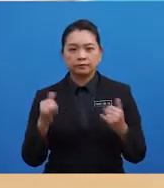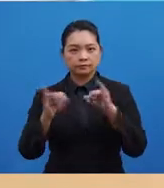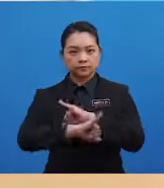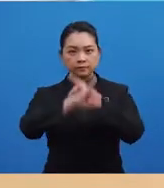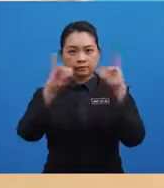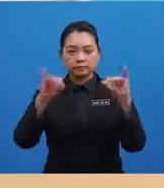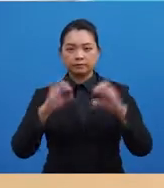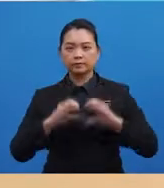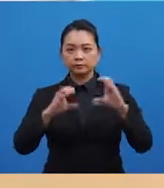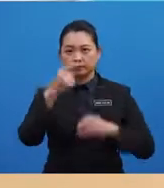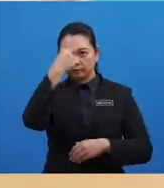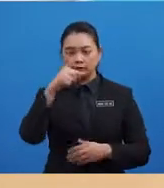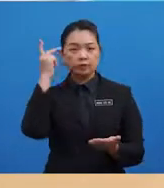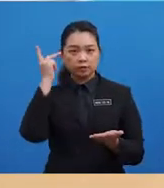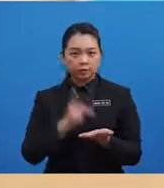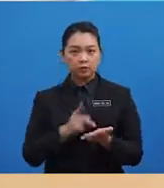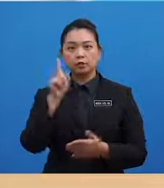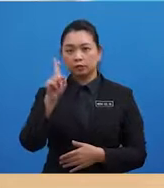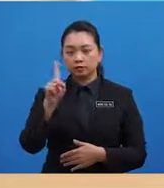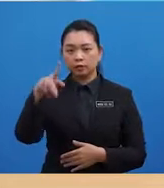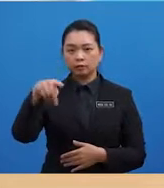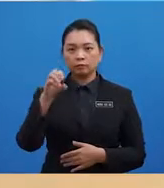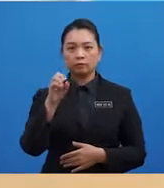tak cara untuk mengenal pasti sesuatu poligon?